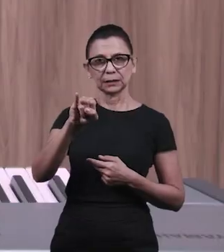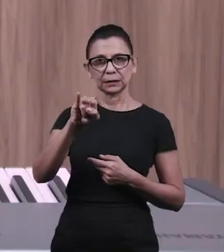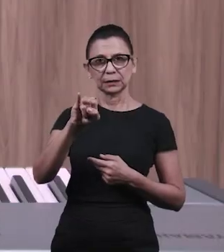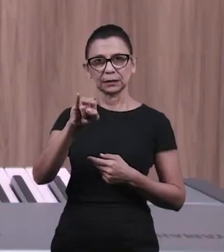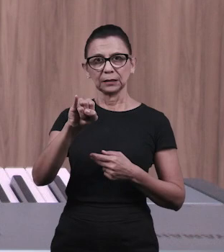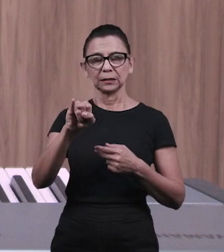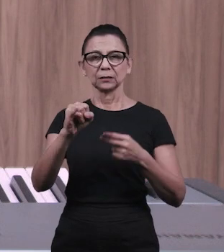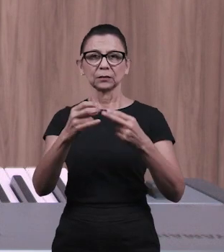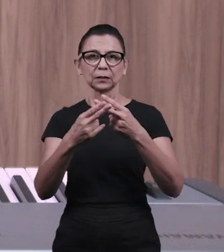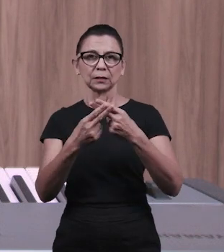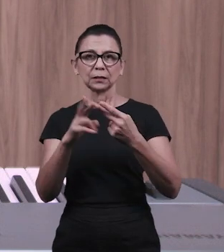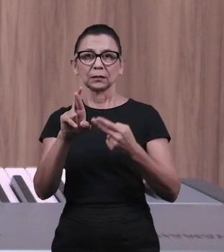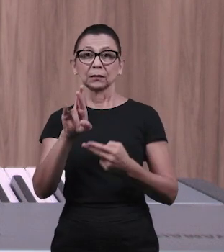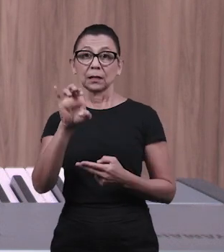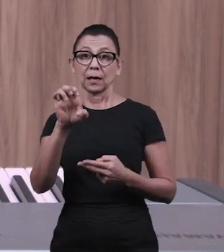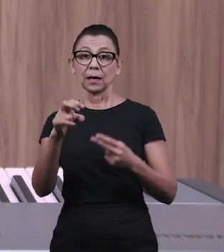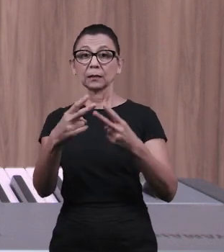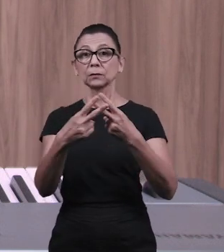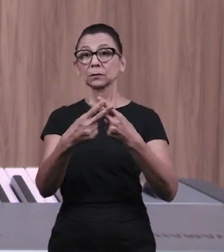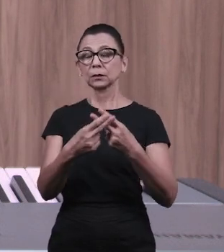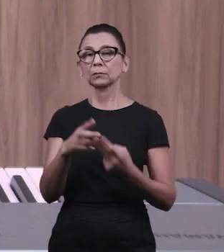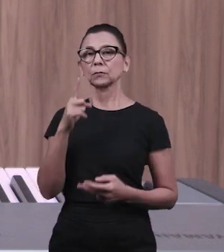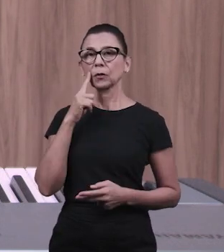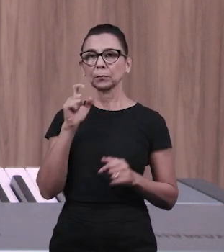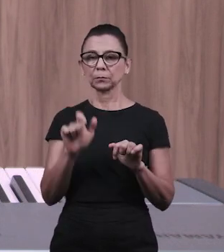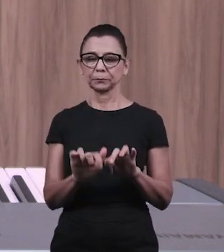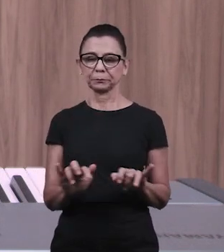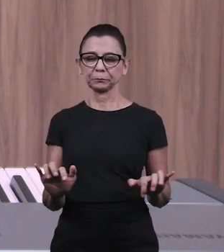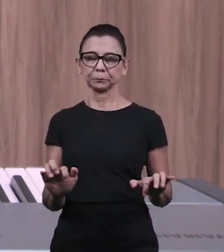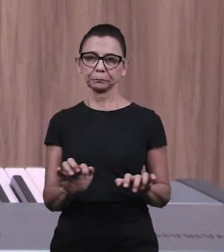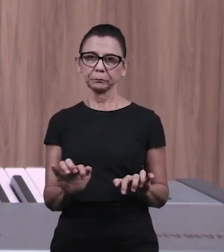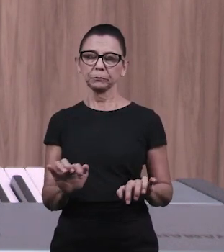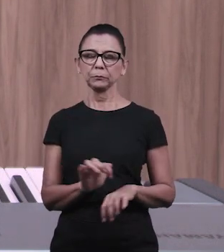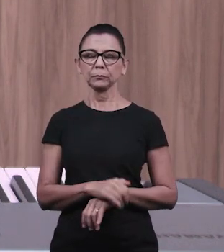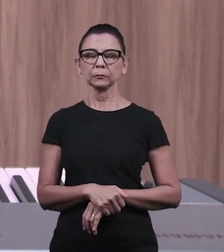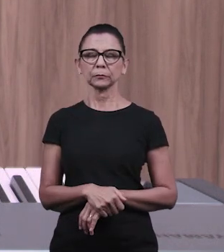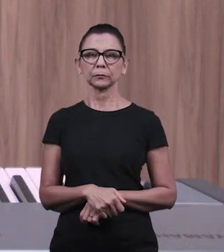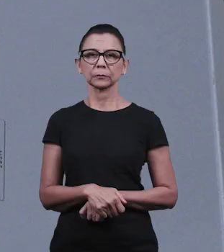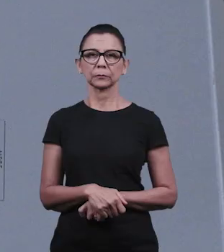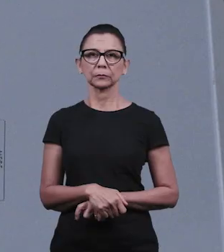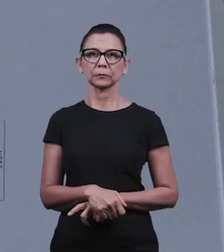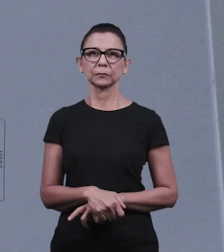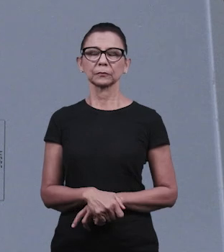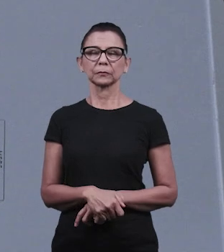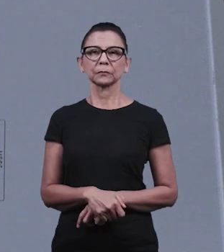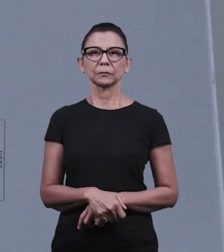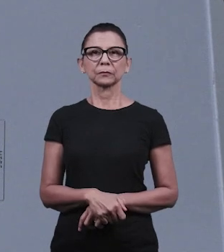А теперь мы посмотрим на положение нашей руки на клавишах.